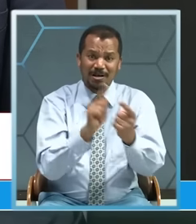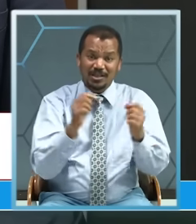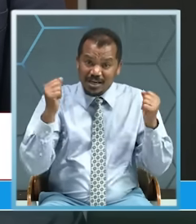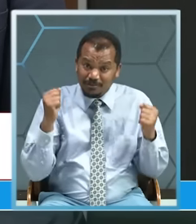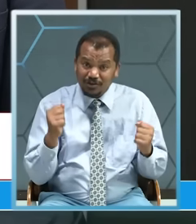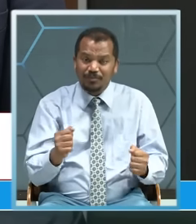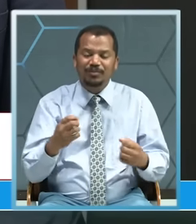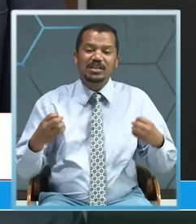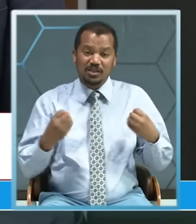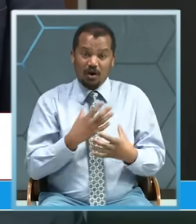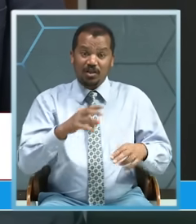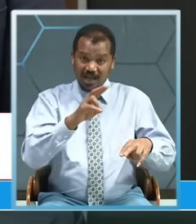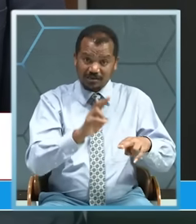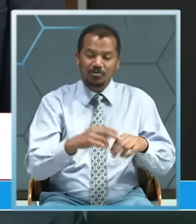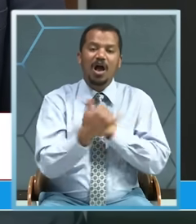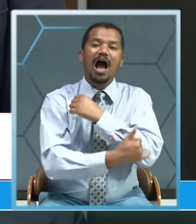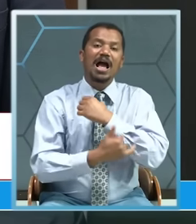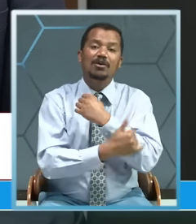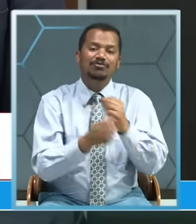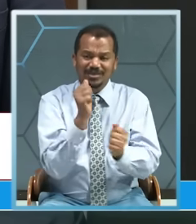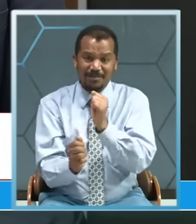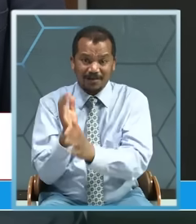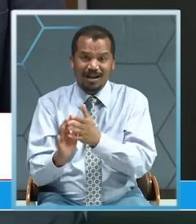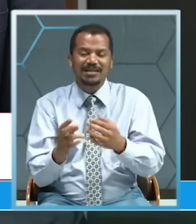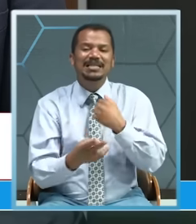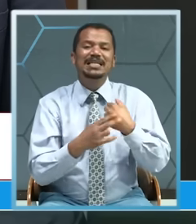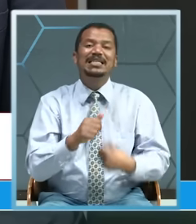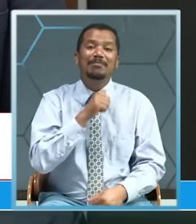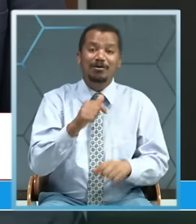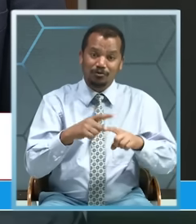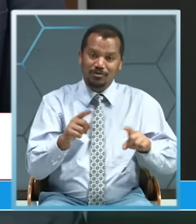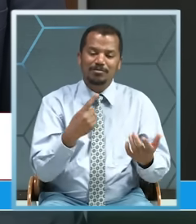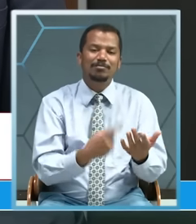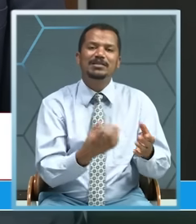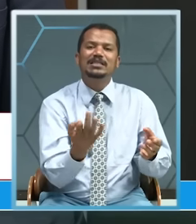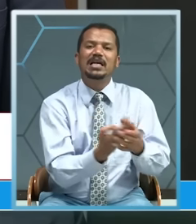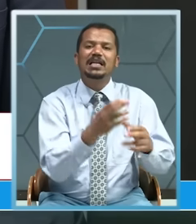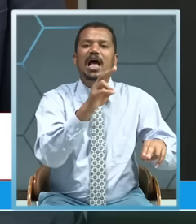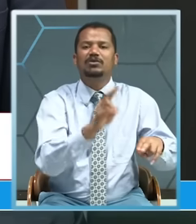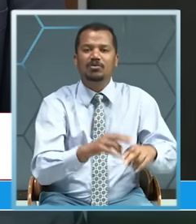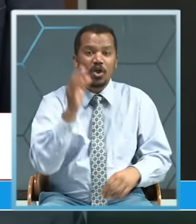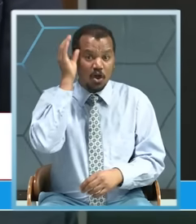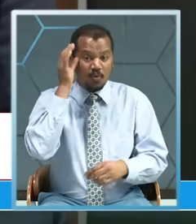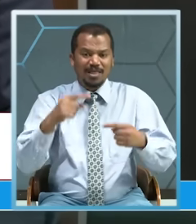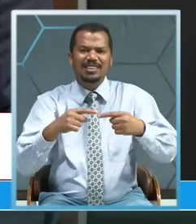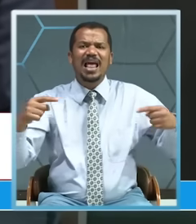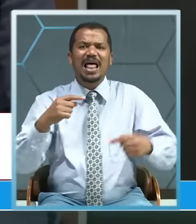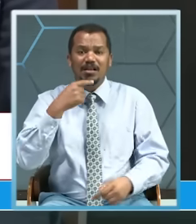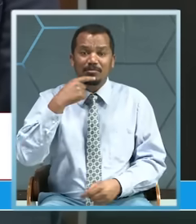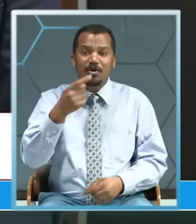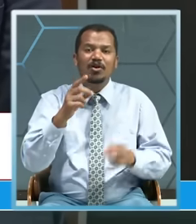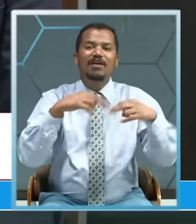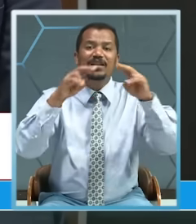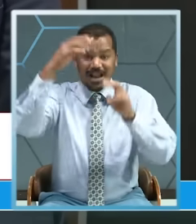ውረዶች ሊያጋጥሙት እንደሚችል ስጋቱን አስቀምጦ ሀገሪቱን ከማፈራረስ እንደማይቆጠብ ግን በዚህ ሰነድ አስቀምጧል። ህዋት